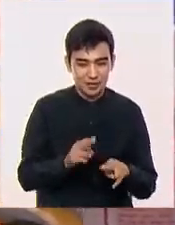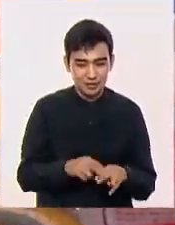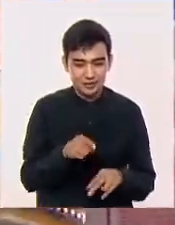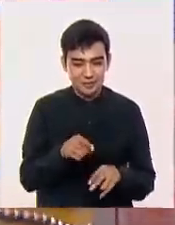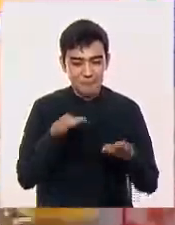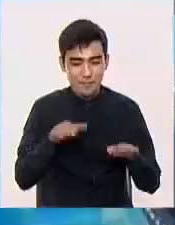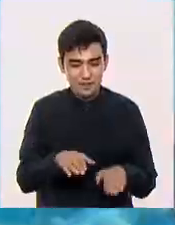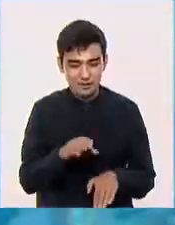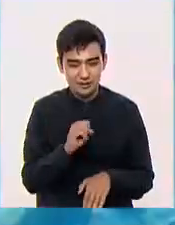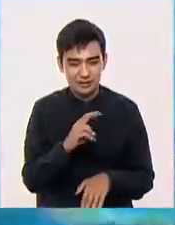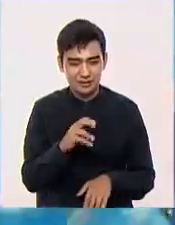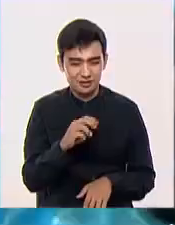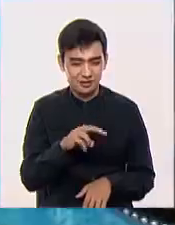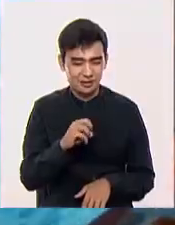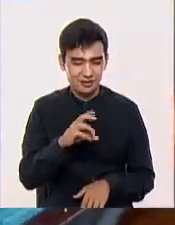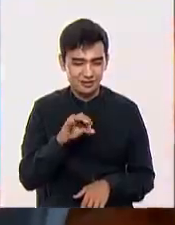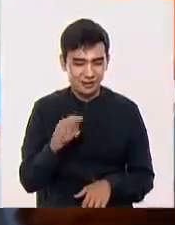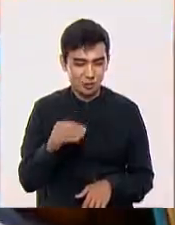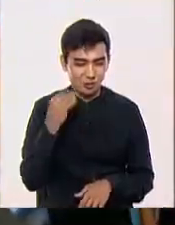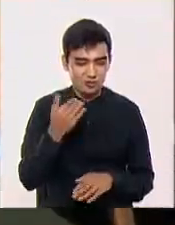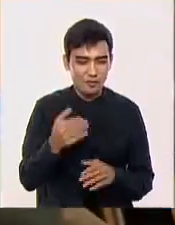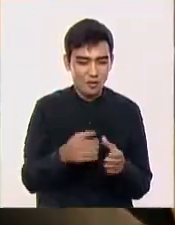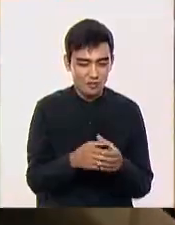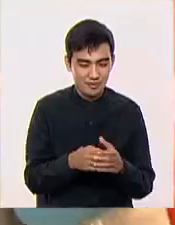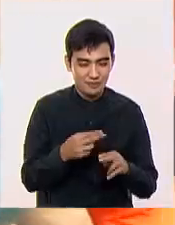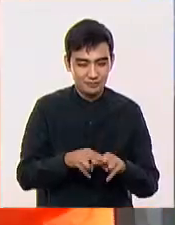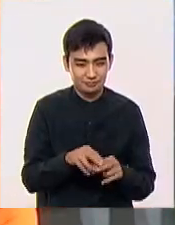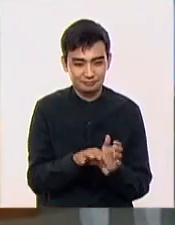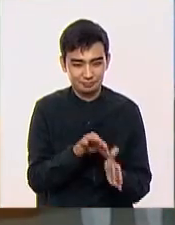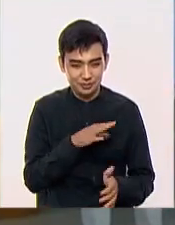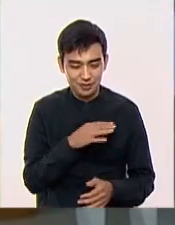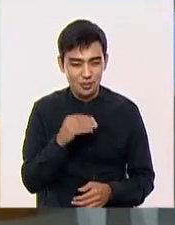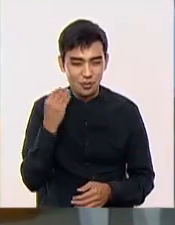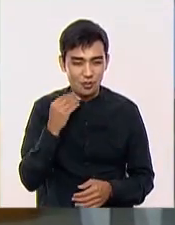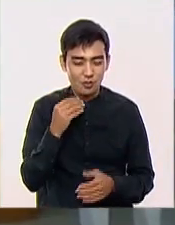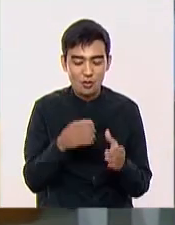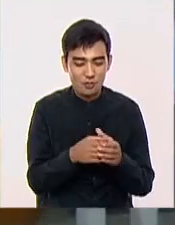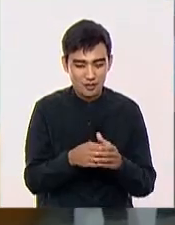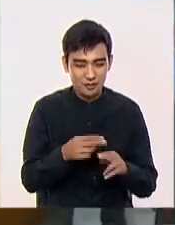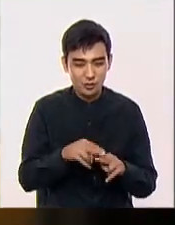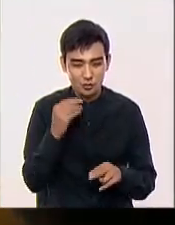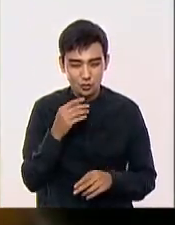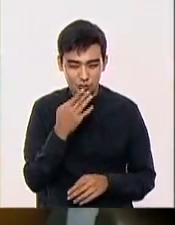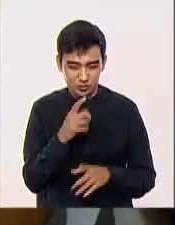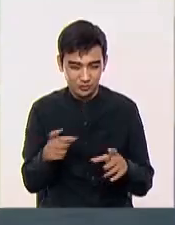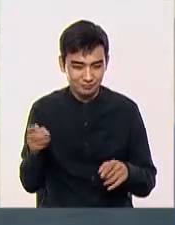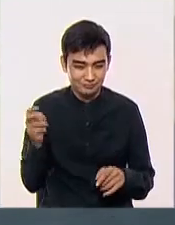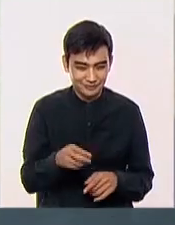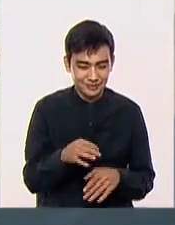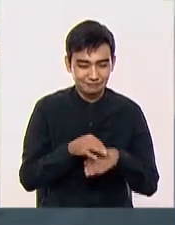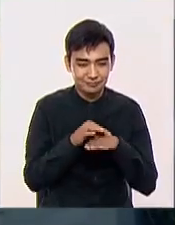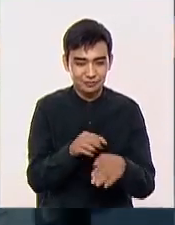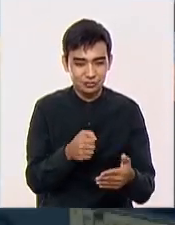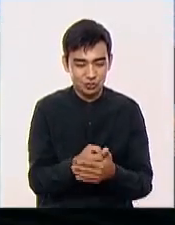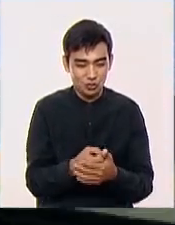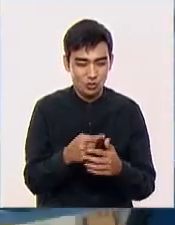орнын Фанденсан Қазақстан туристік компаниясы толтырып отыр. Компания туристерді жоғары санаттағы көліктермен қарсы алып, қонақ үйге жеткізіп